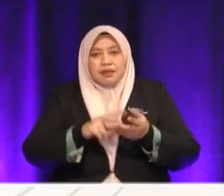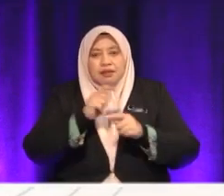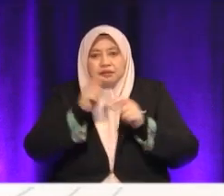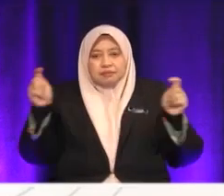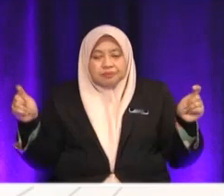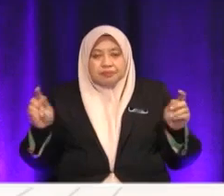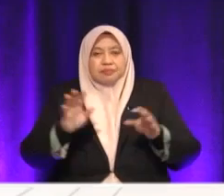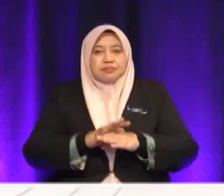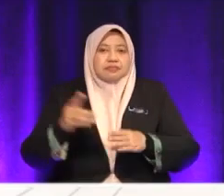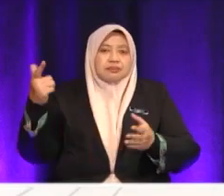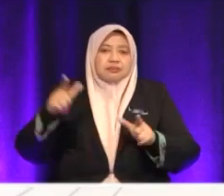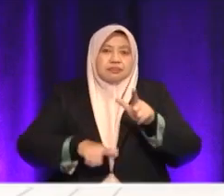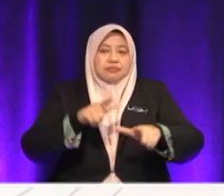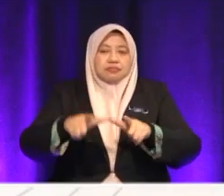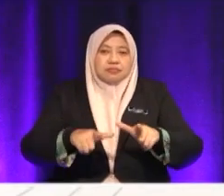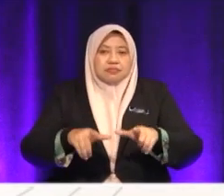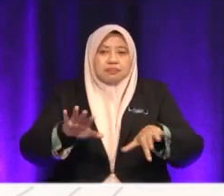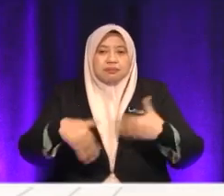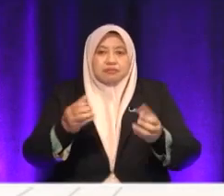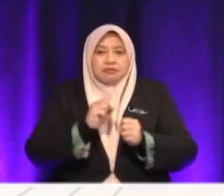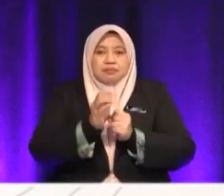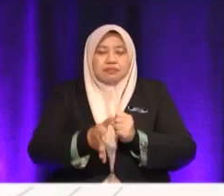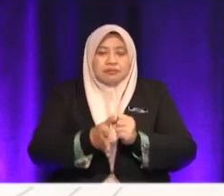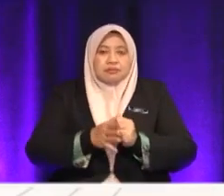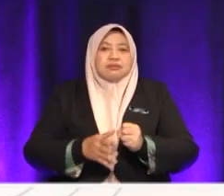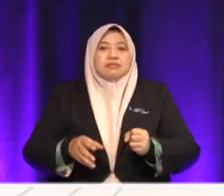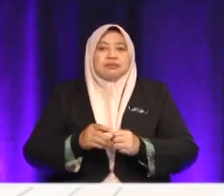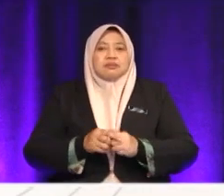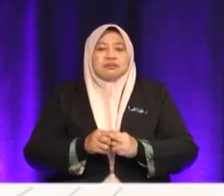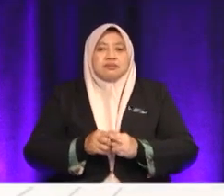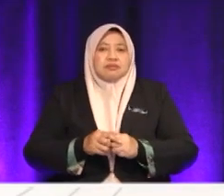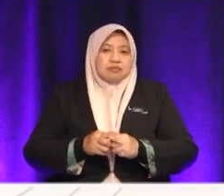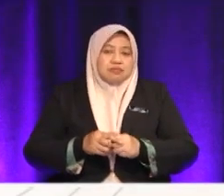animasi perubahan bentuk tadi kan dari segitiga kita jadi bulat